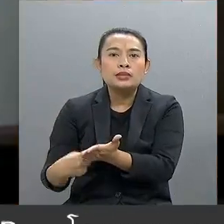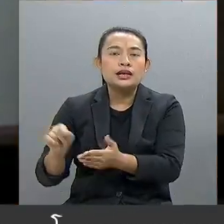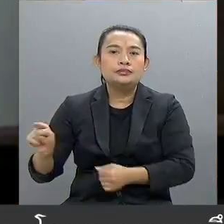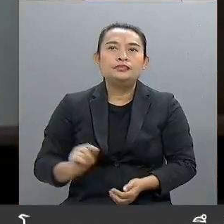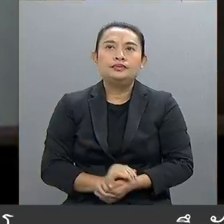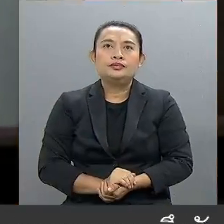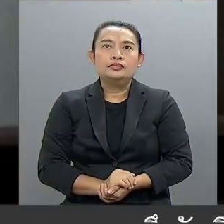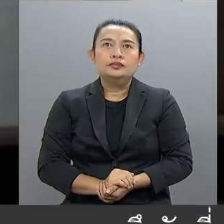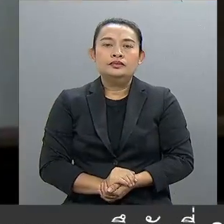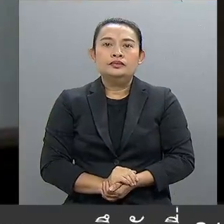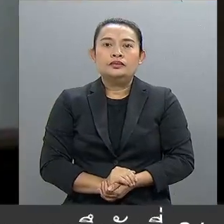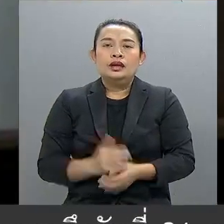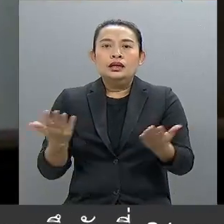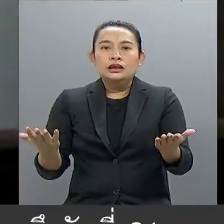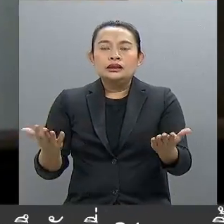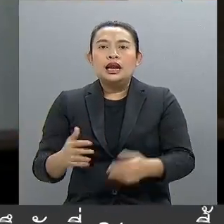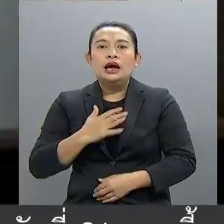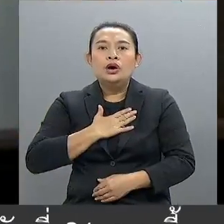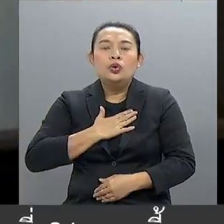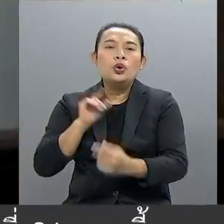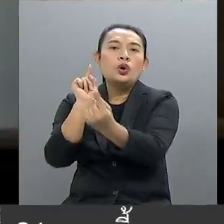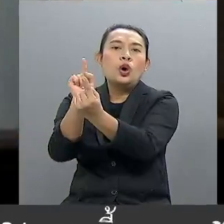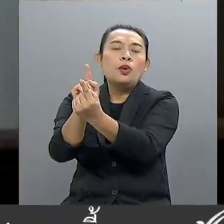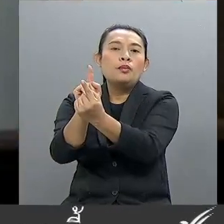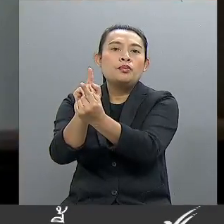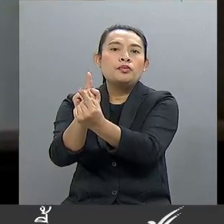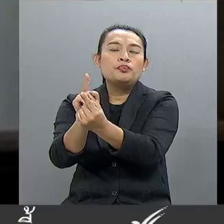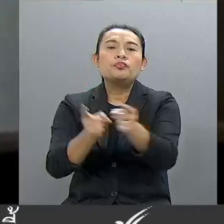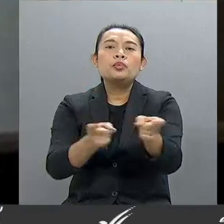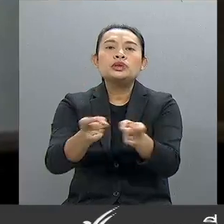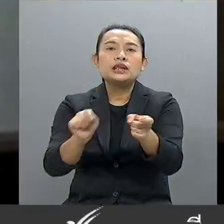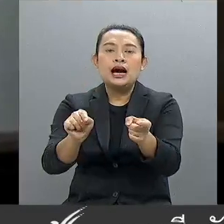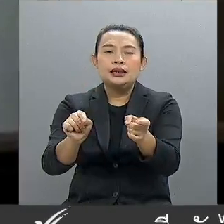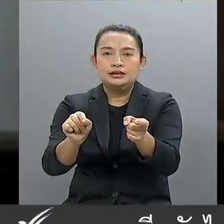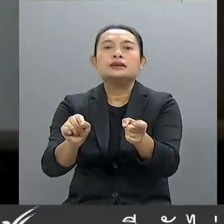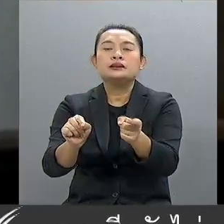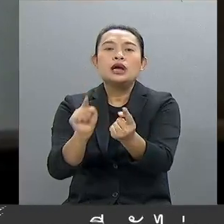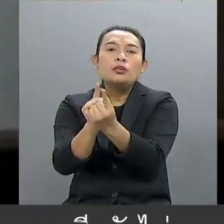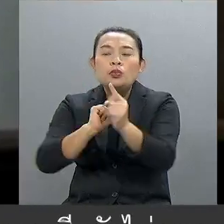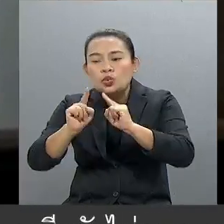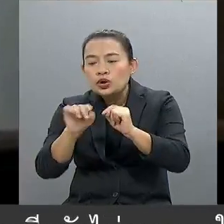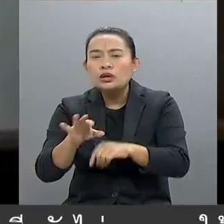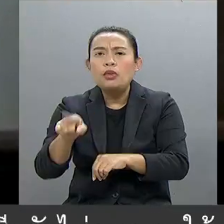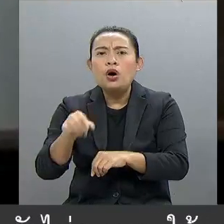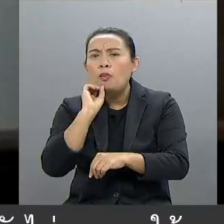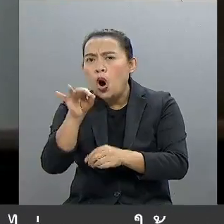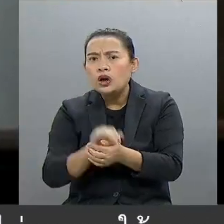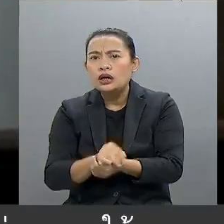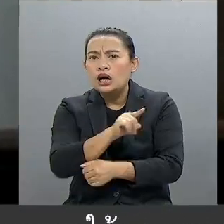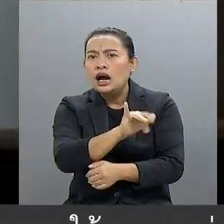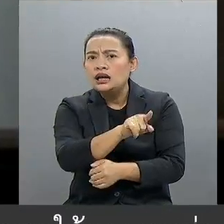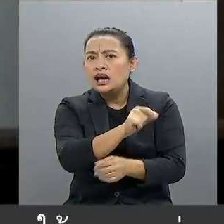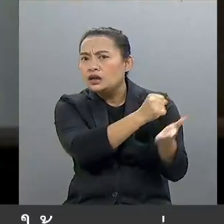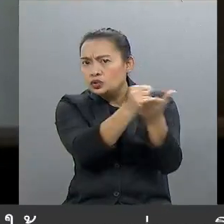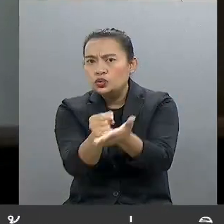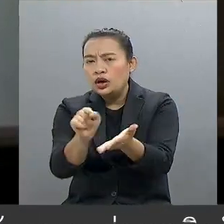าขอพบผู้จัดการสอบถามเรื่องเอกสารต่างๆให้ติดตามทายาทมาเจรจาให้หน่อยหรือไม่ก็ให้ทางสหกรณ์ออมทรัพย์